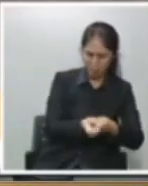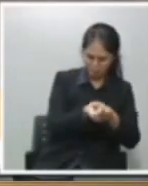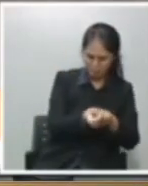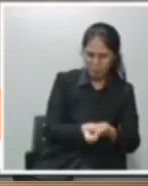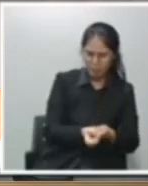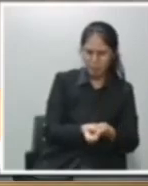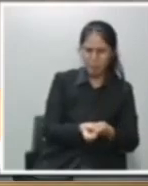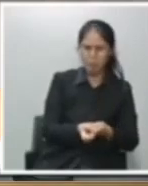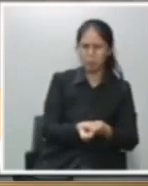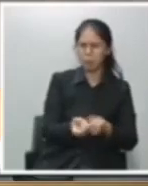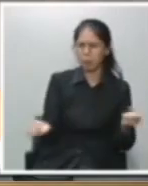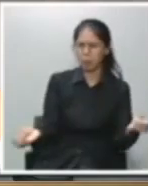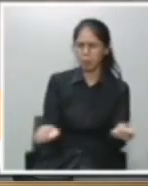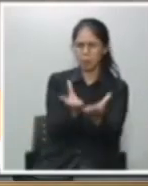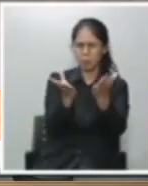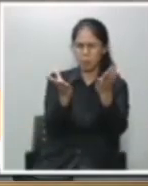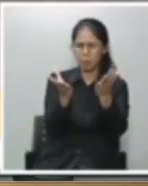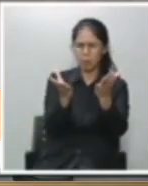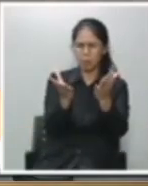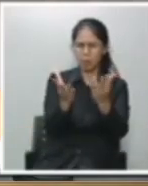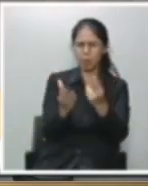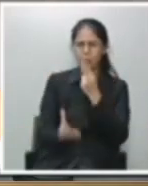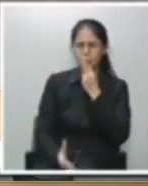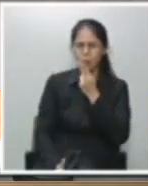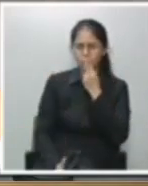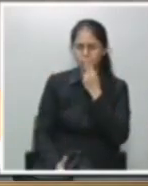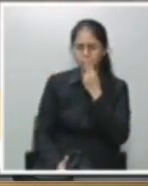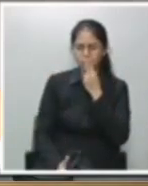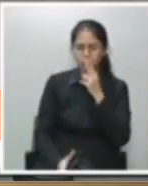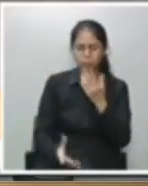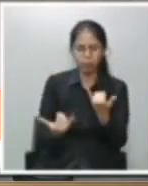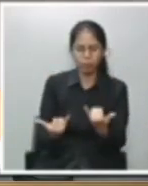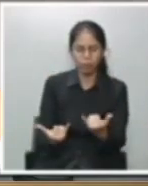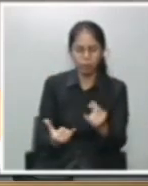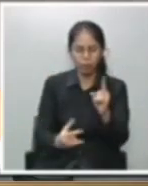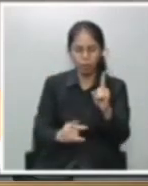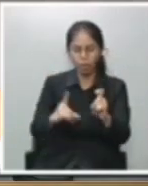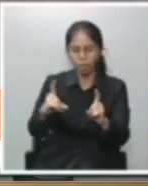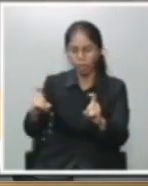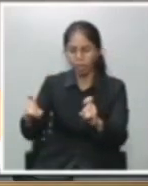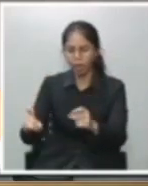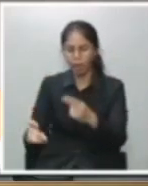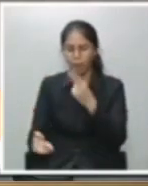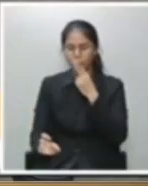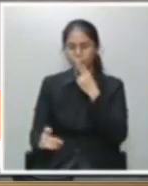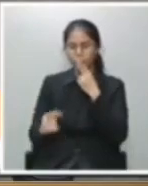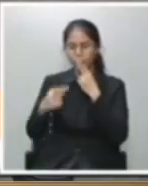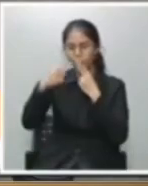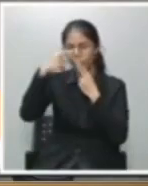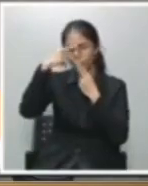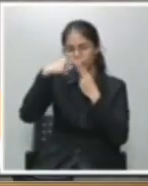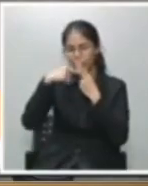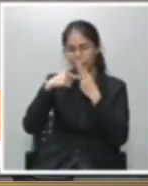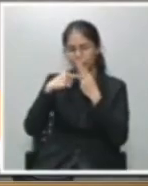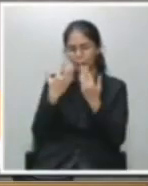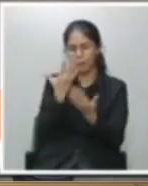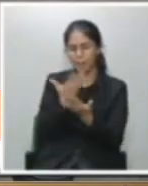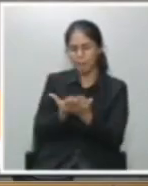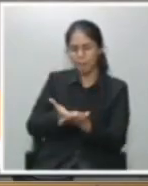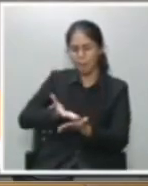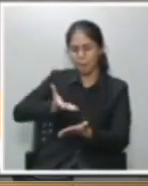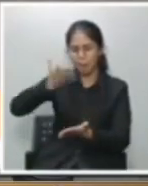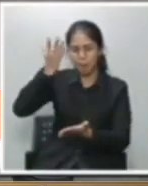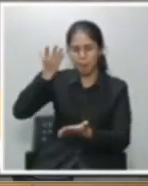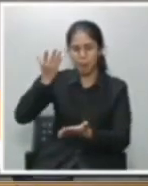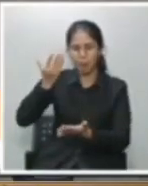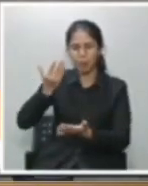าหกรรมหนึ่งคือที่ปลูกยาสูบตายเลยฮะบุหรี่ไทยแพงเท่าเดิมขึ้นไป60บาทบุหรี่